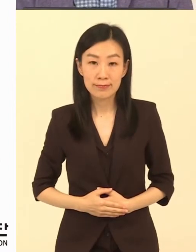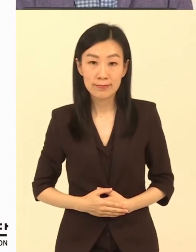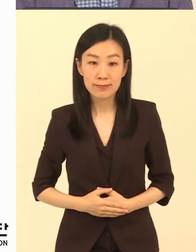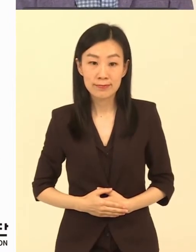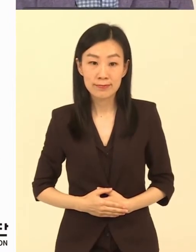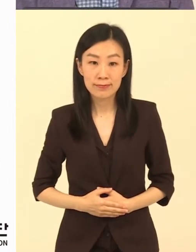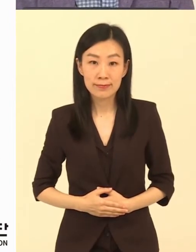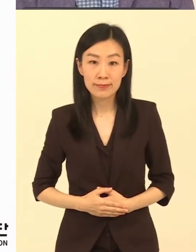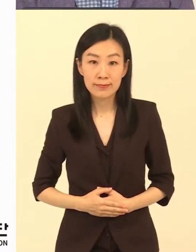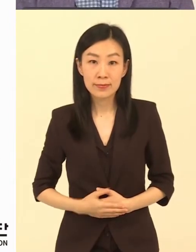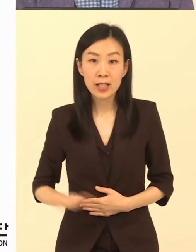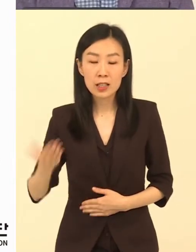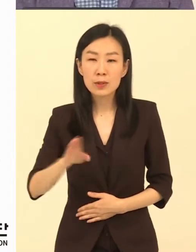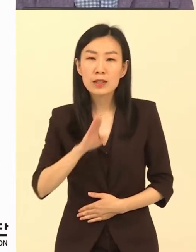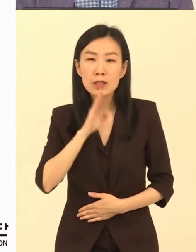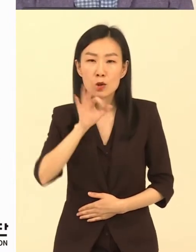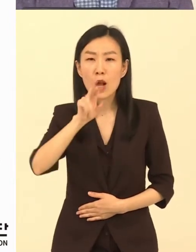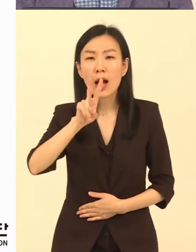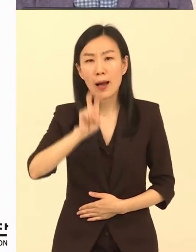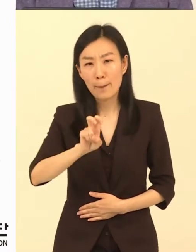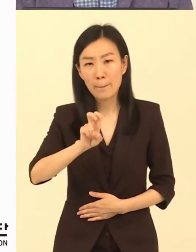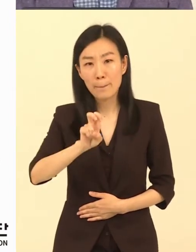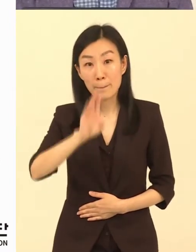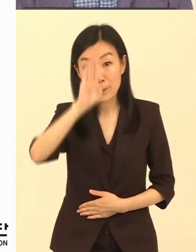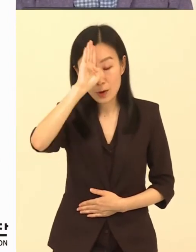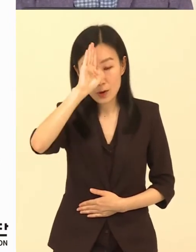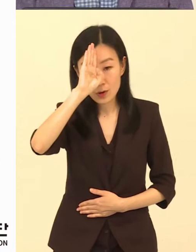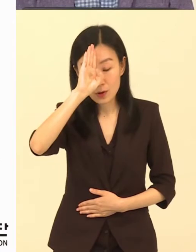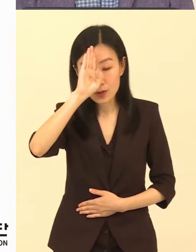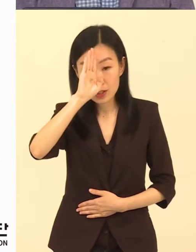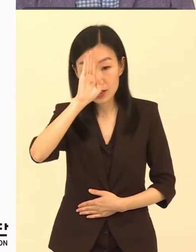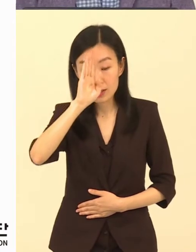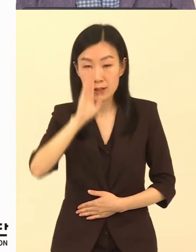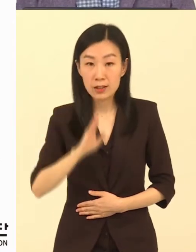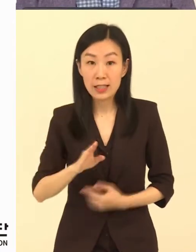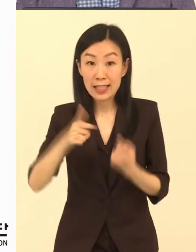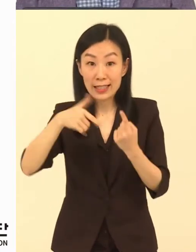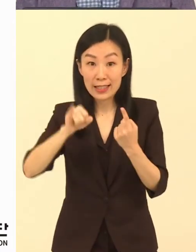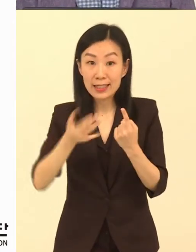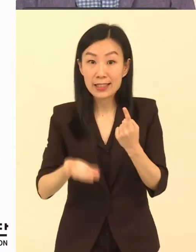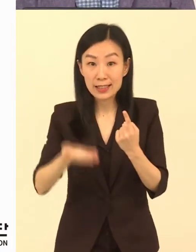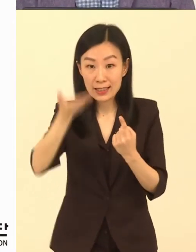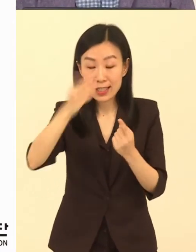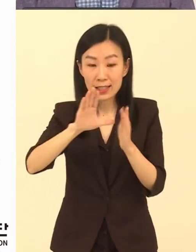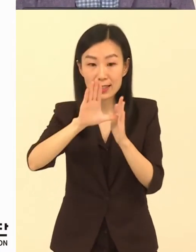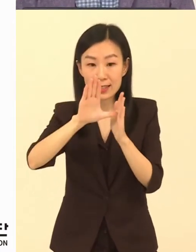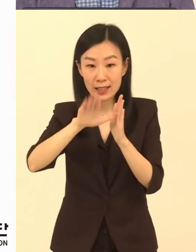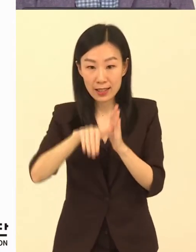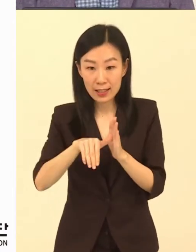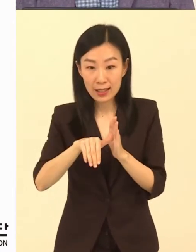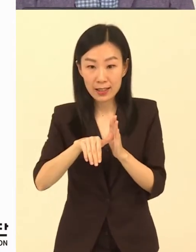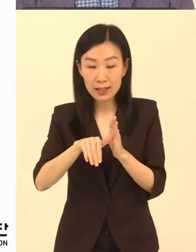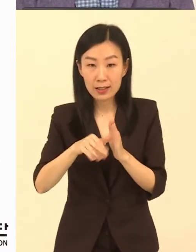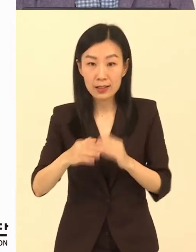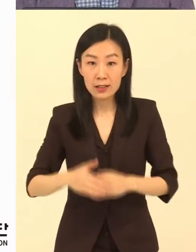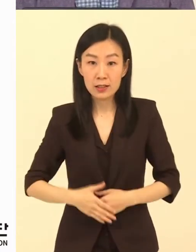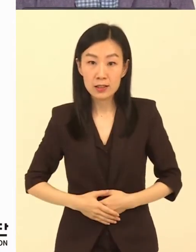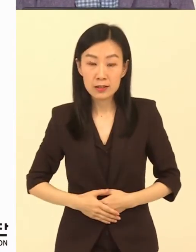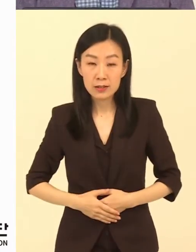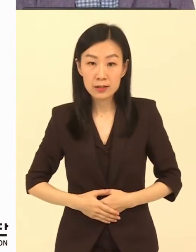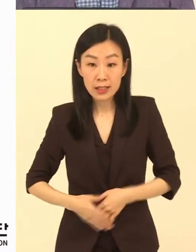하지만 실제 암이 된 경우, 즉 자궁경부암 1기 이상인 경우에는 광범위 자궁